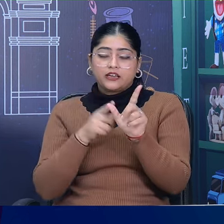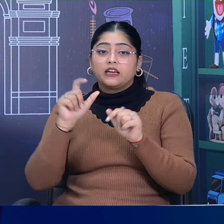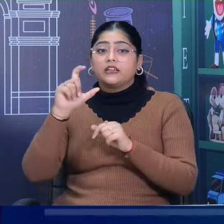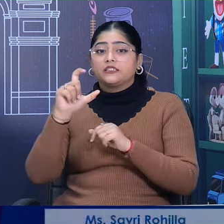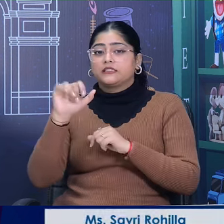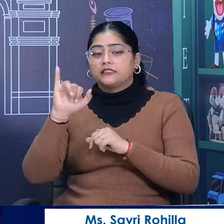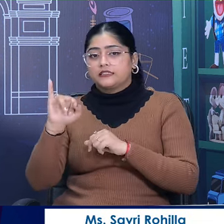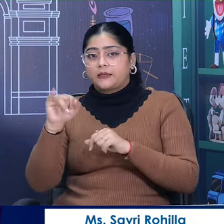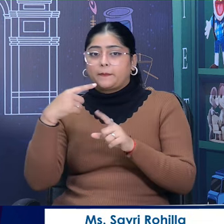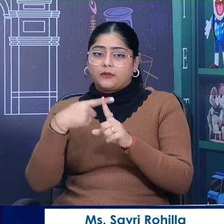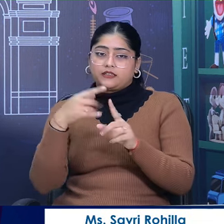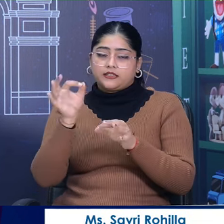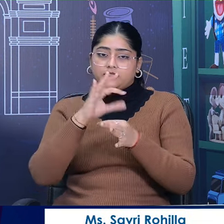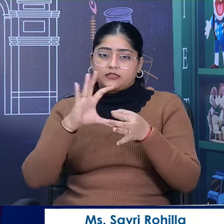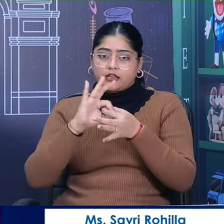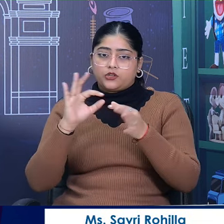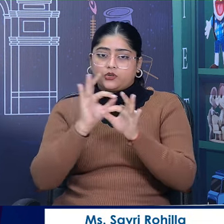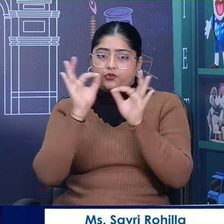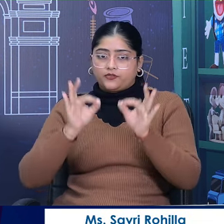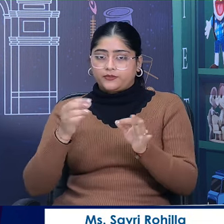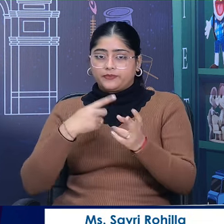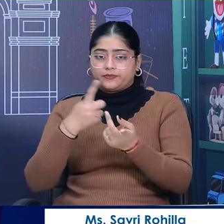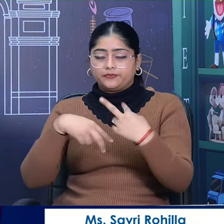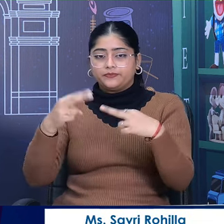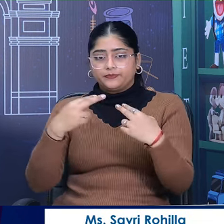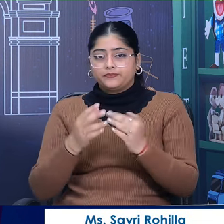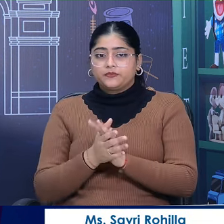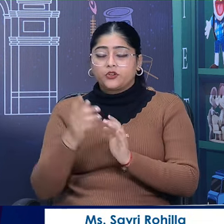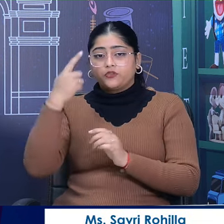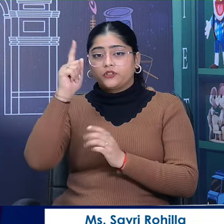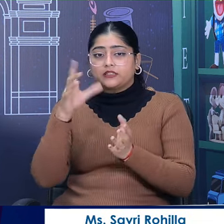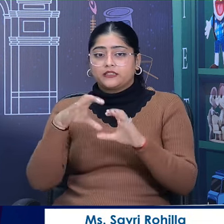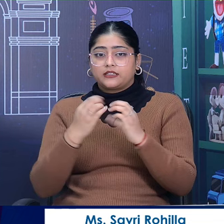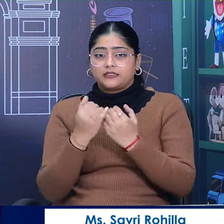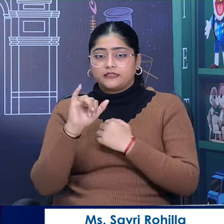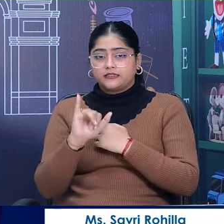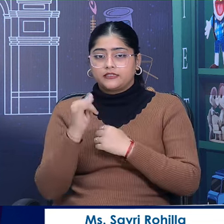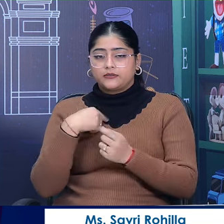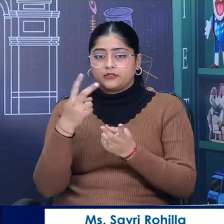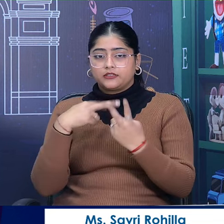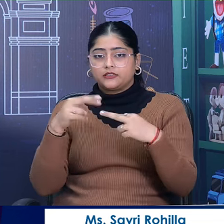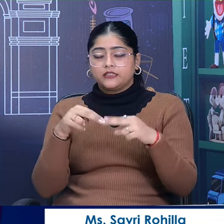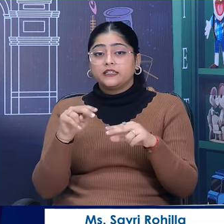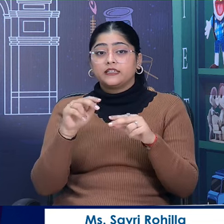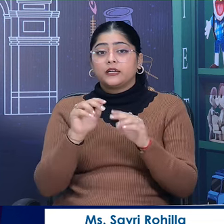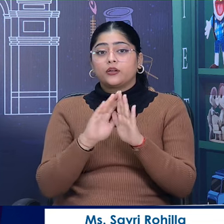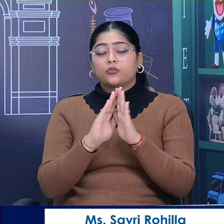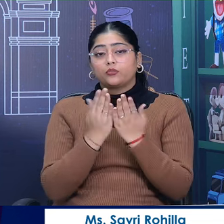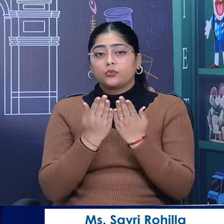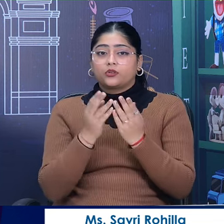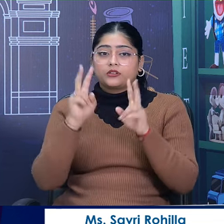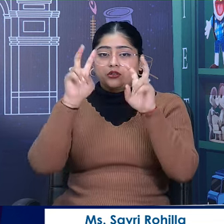आरटी ऑफिशियल के माध्यम से कक्षा छह के बच्चों के लिए सोशल साइंस का विषय है चैप्टर फोर आपकी टेक्स्ट बुक से पंचायती